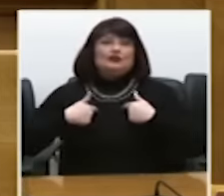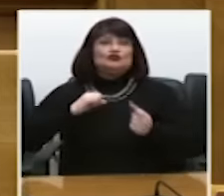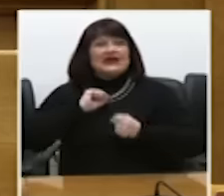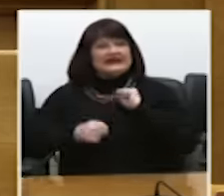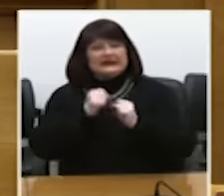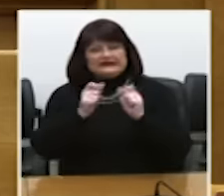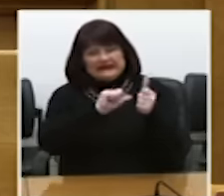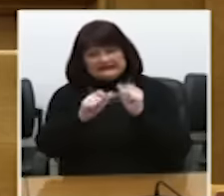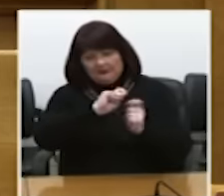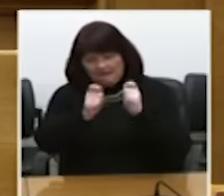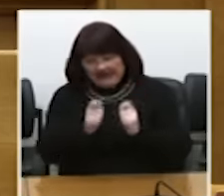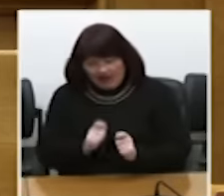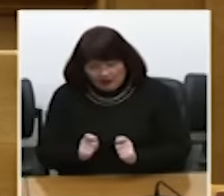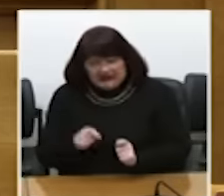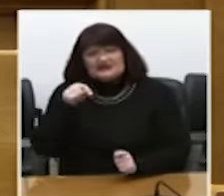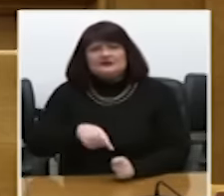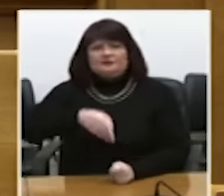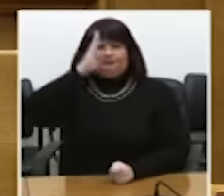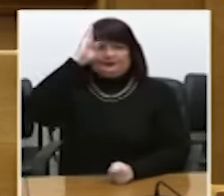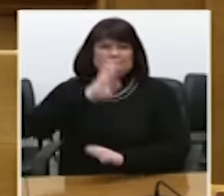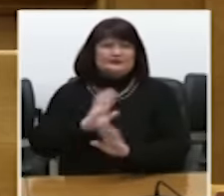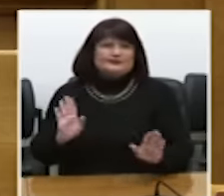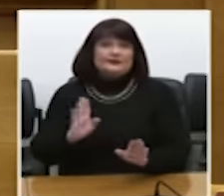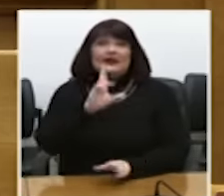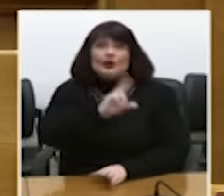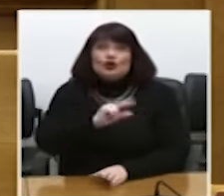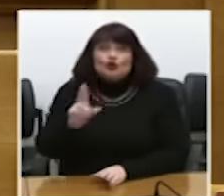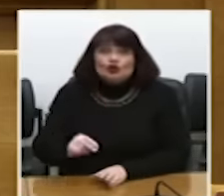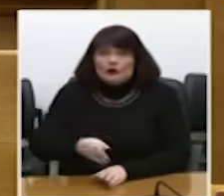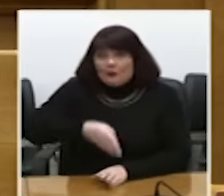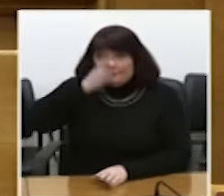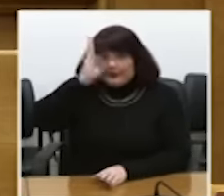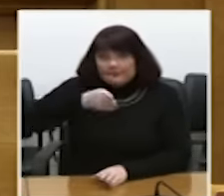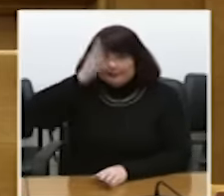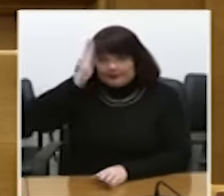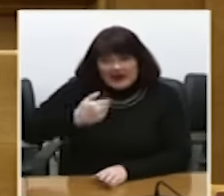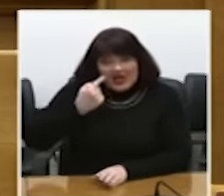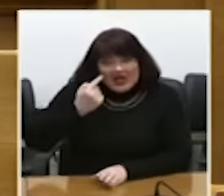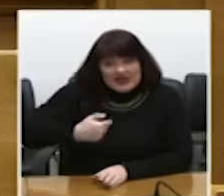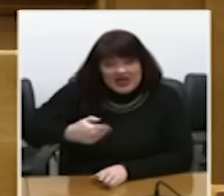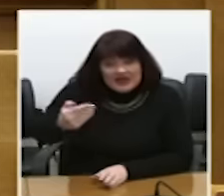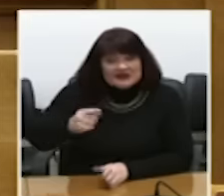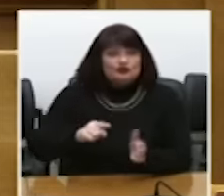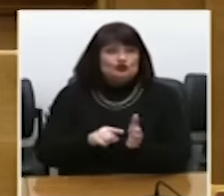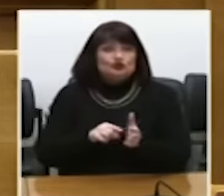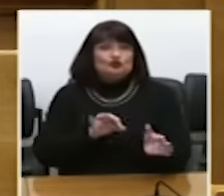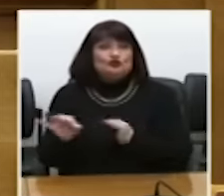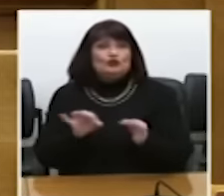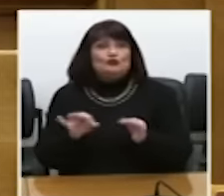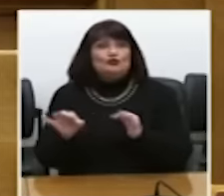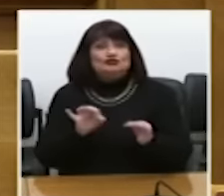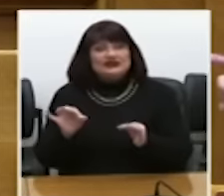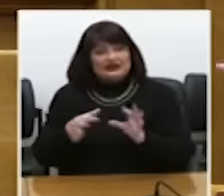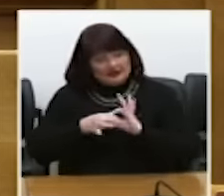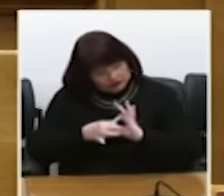μεταρρυθμίσεις. Και θα πάθετε το ίδιο και στα επόμενα νομοσχέδια, στα επεισόδια που έρχονται,